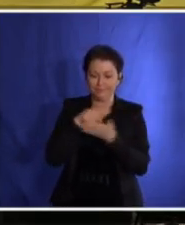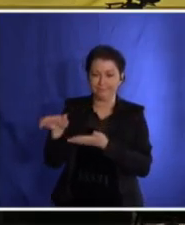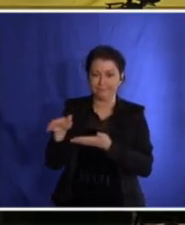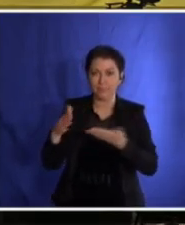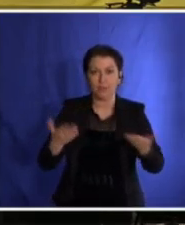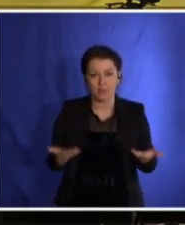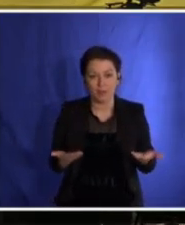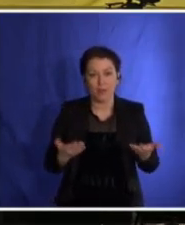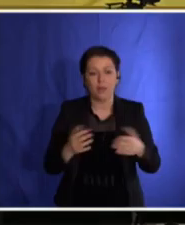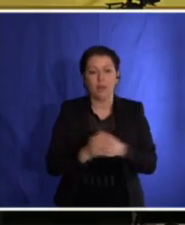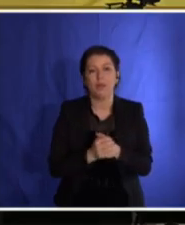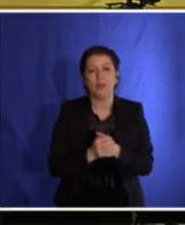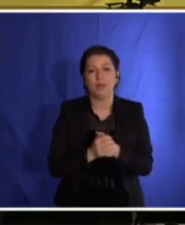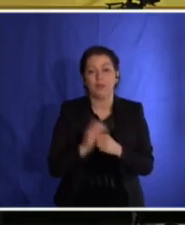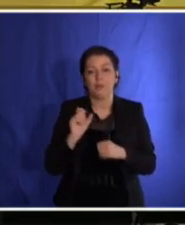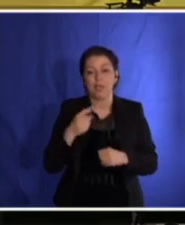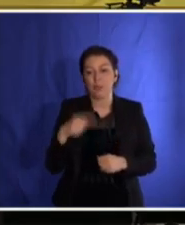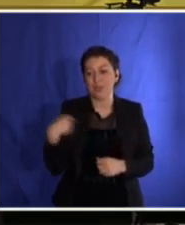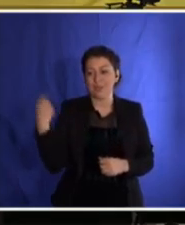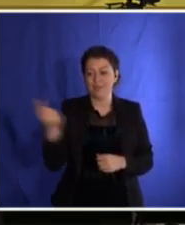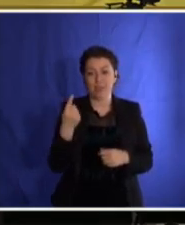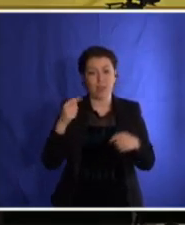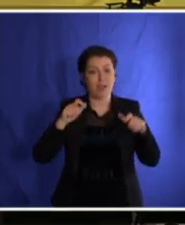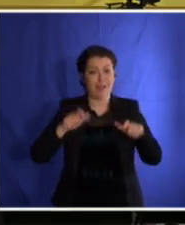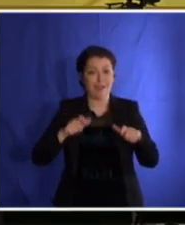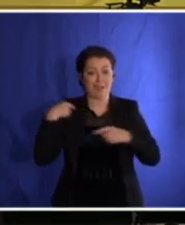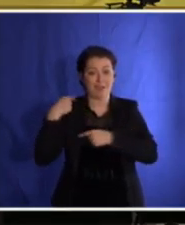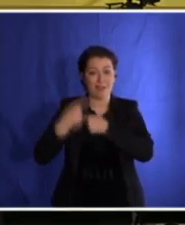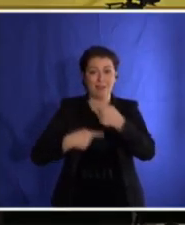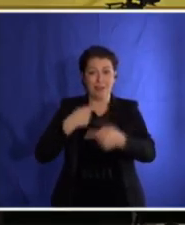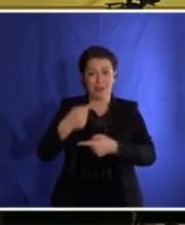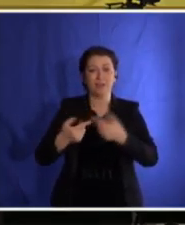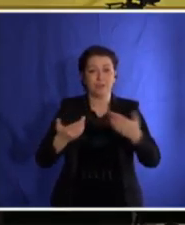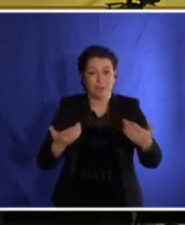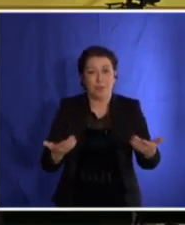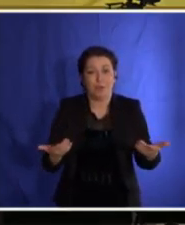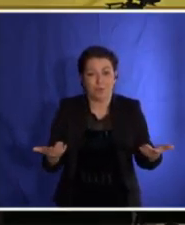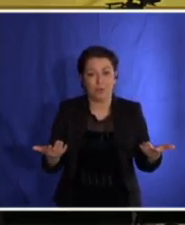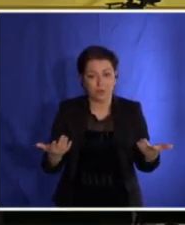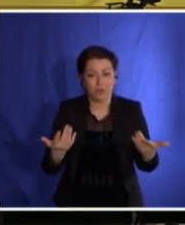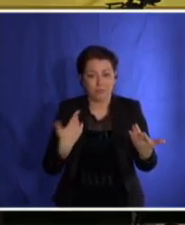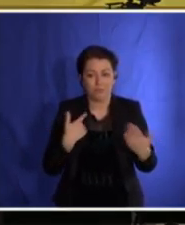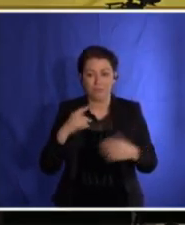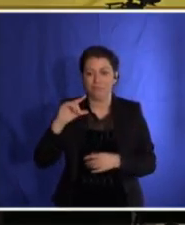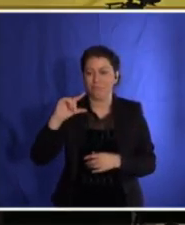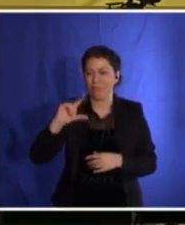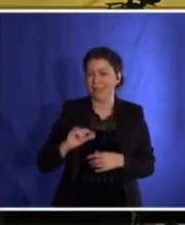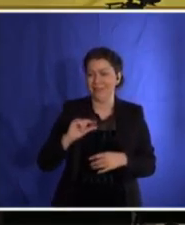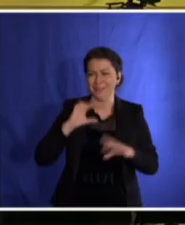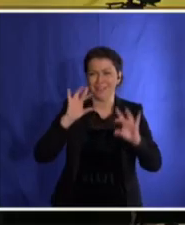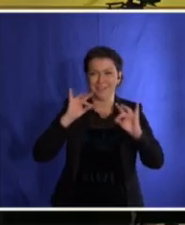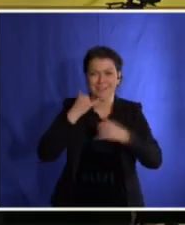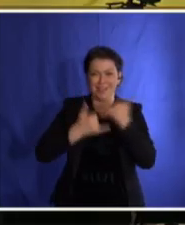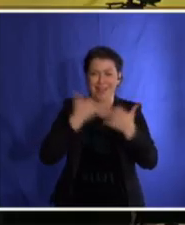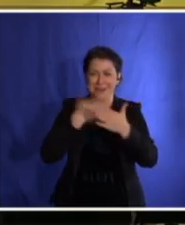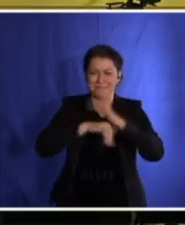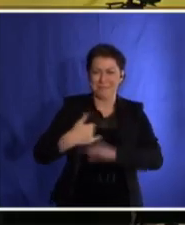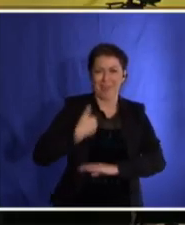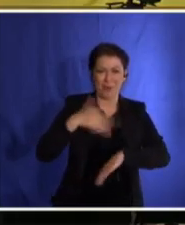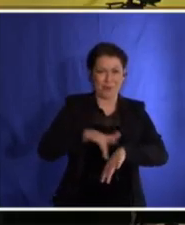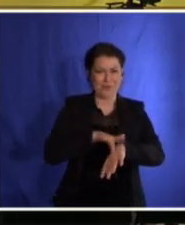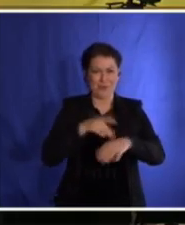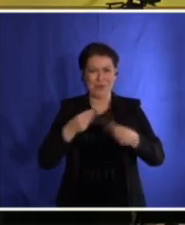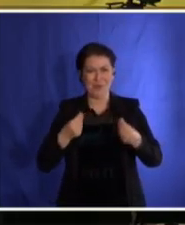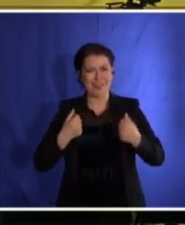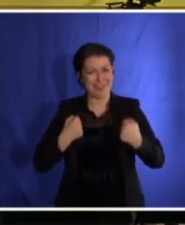gerade wir als ältere Generation fühlen uns ja um mindestens 10 Jahre jünger. Und da hat